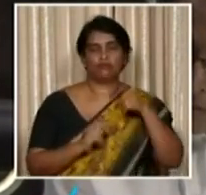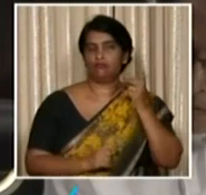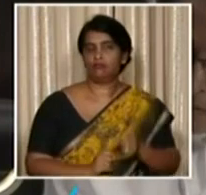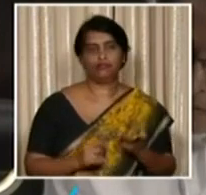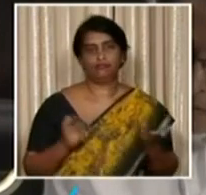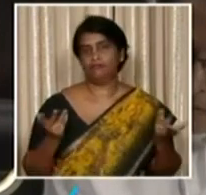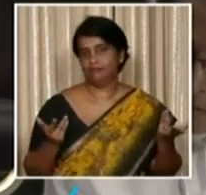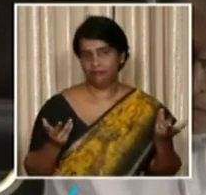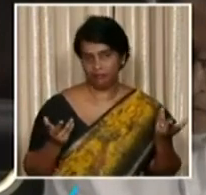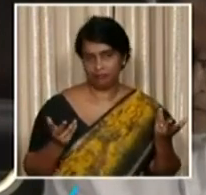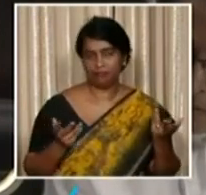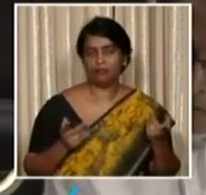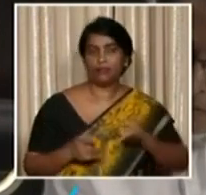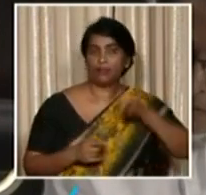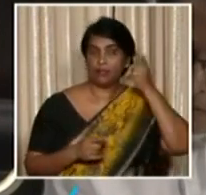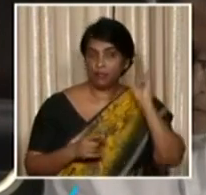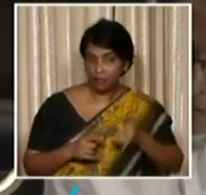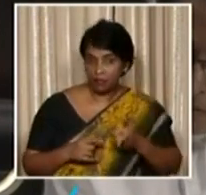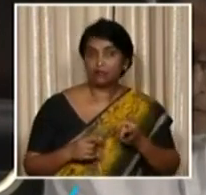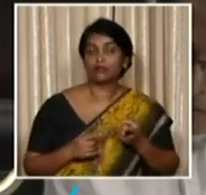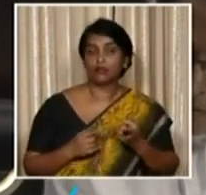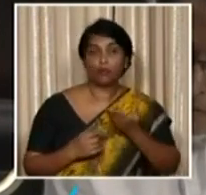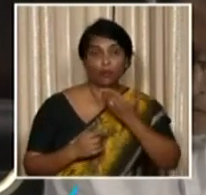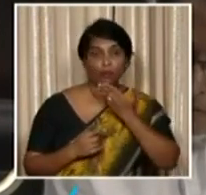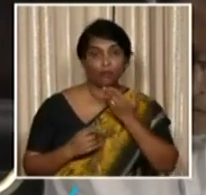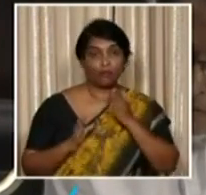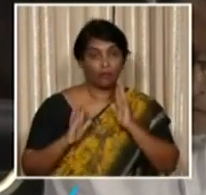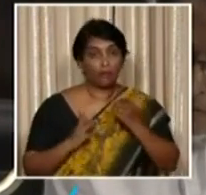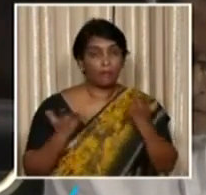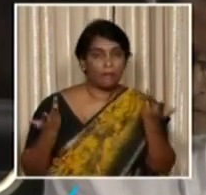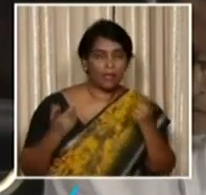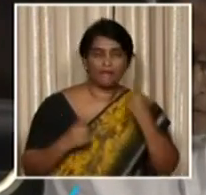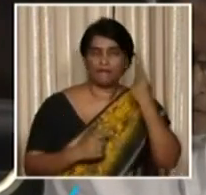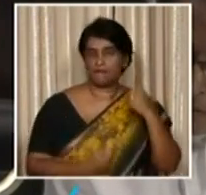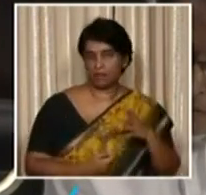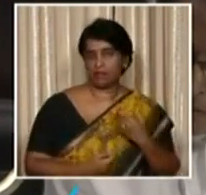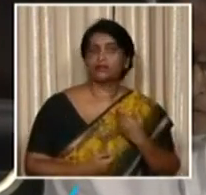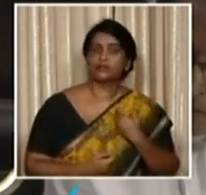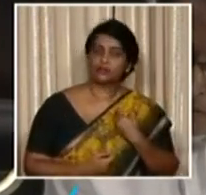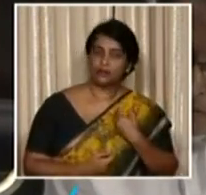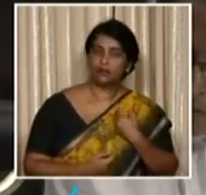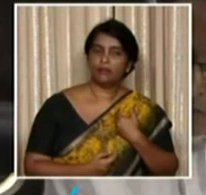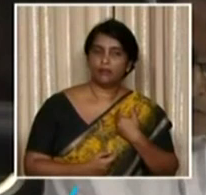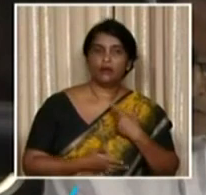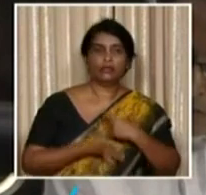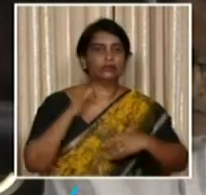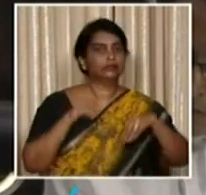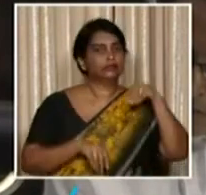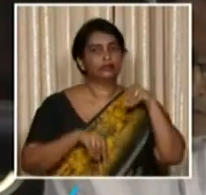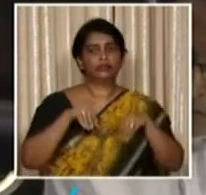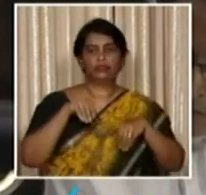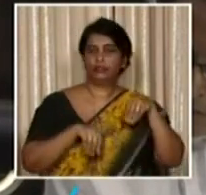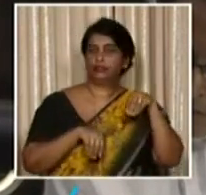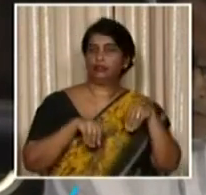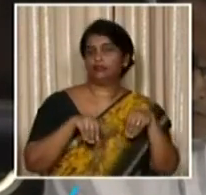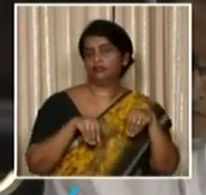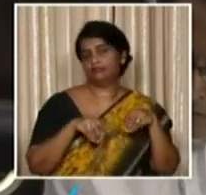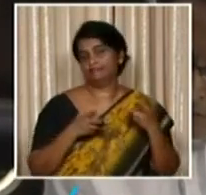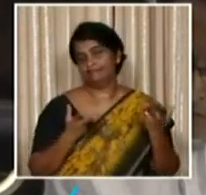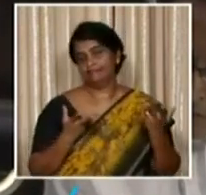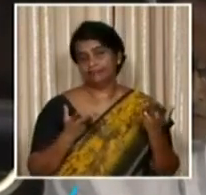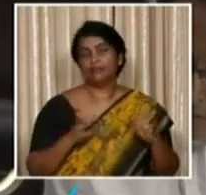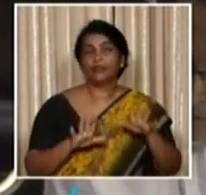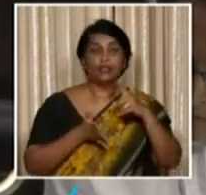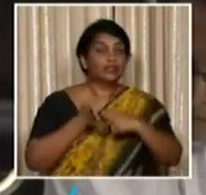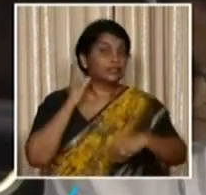නැහැ. එකඟතාවයකට පැමිණෙන හැකියාවක් තිබිච්ච නැති නිසා අපිට ඡන්ද විමසීමකට යන්න සිද්ධ වුණා.